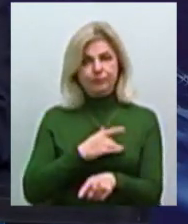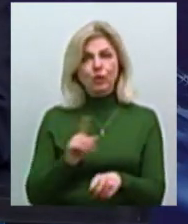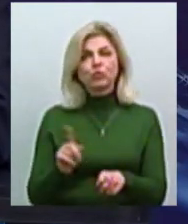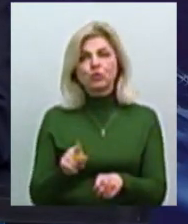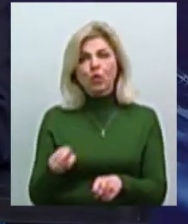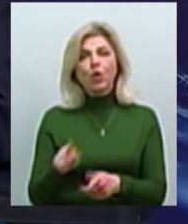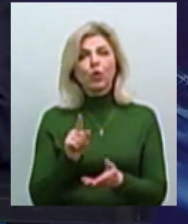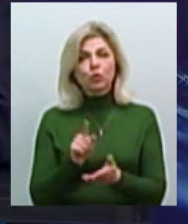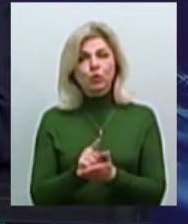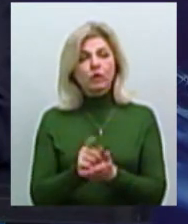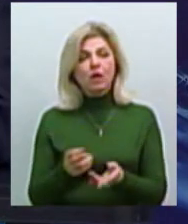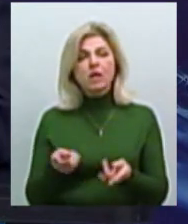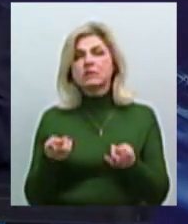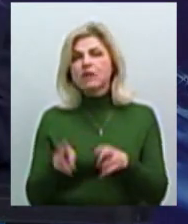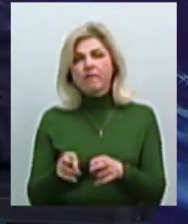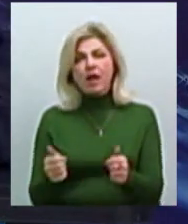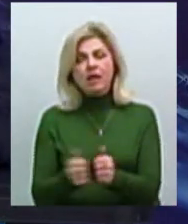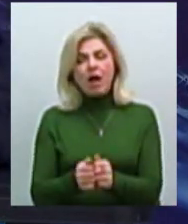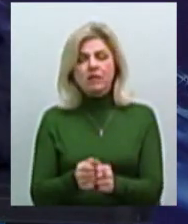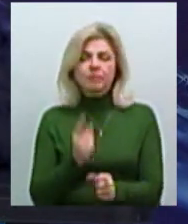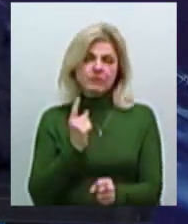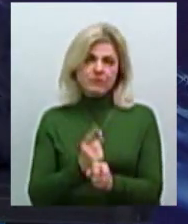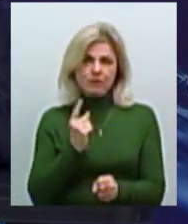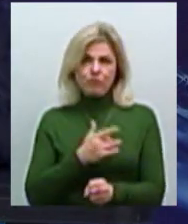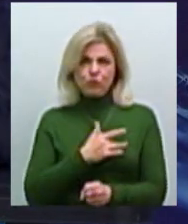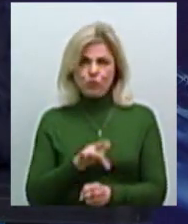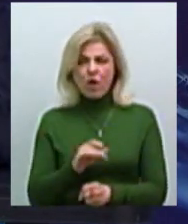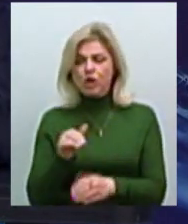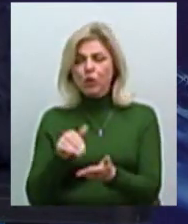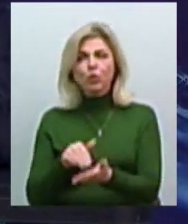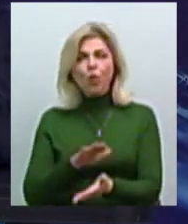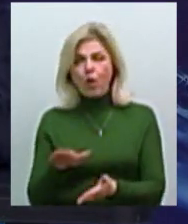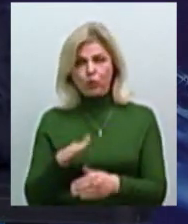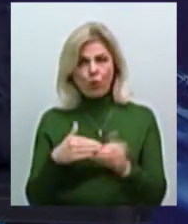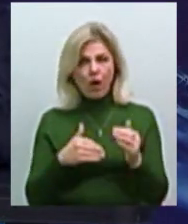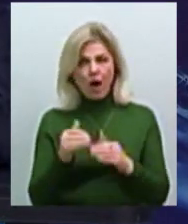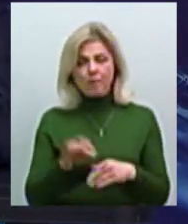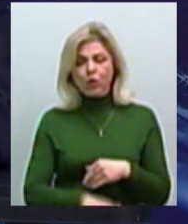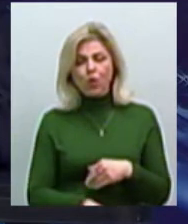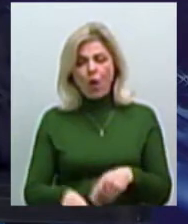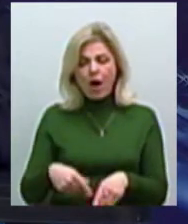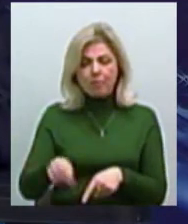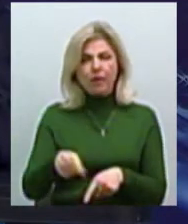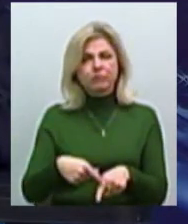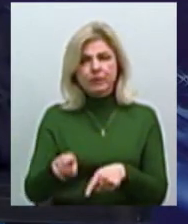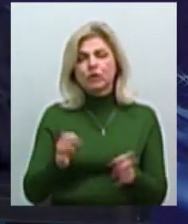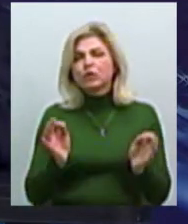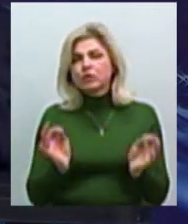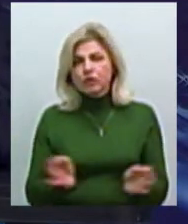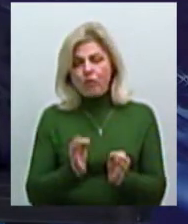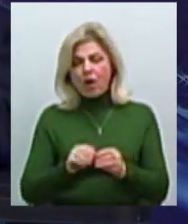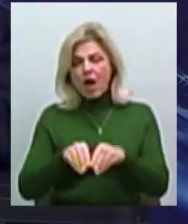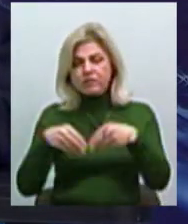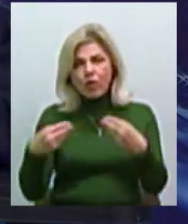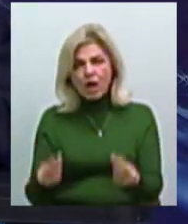залишитись біля цього предмету, ні в коєму разі не чіпати його руками, ні ногами, ні пинати, ні розворачувати,